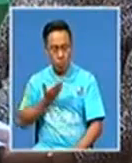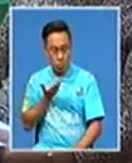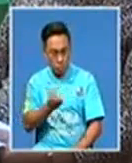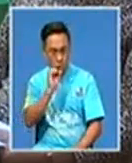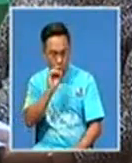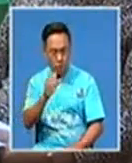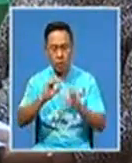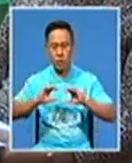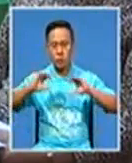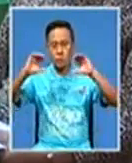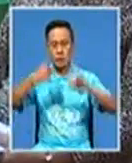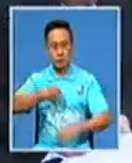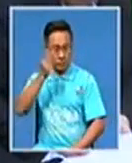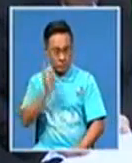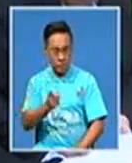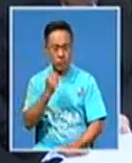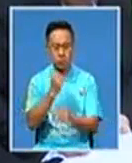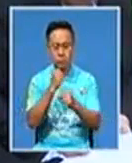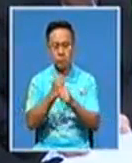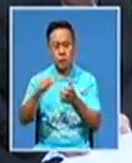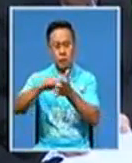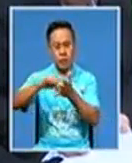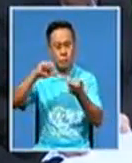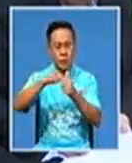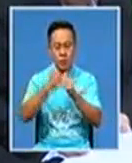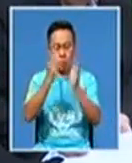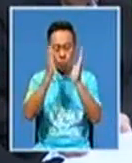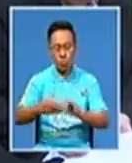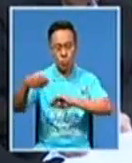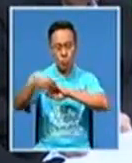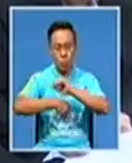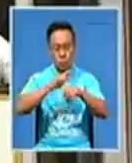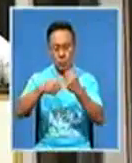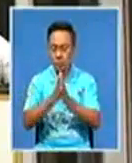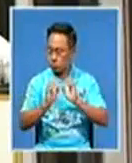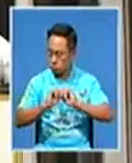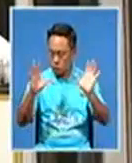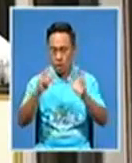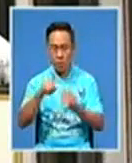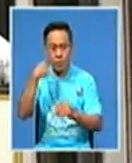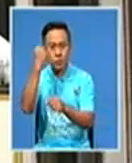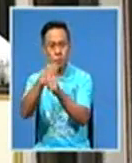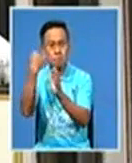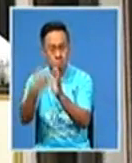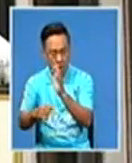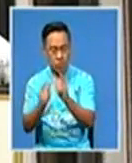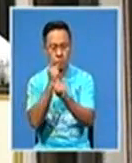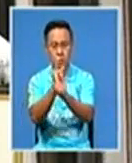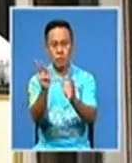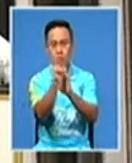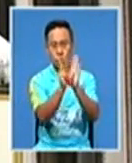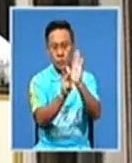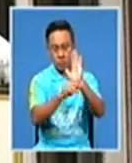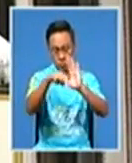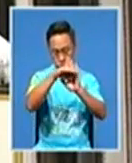ครับว่ารัฐบาลนี้มีความจริงจังที่จะดำเนินการลงโทษคนที่ทุจริตอย่างเป็นรูปธรรมใครทำผิดจะต้องถูกดำเนินการต